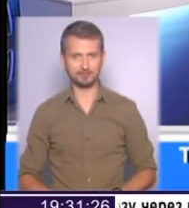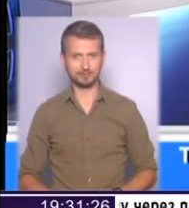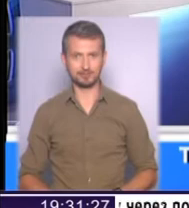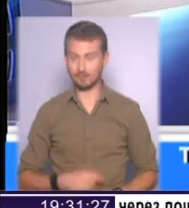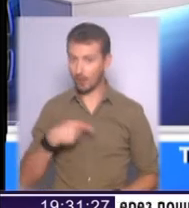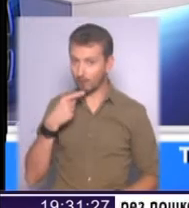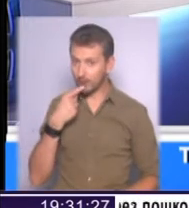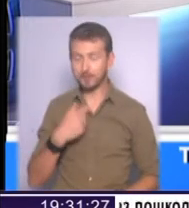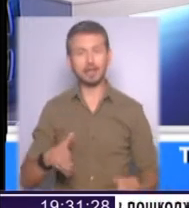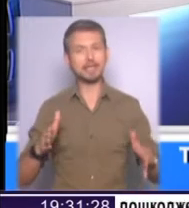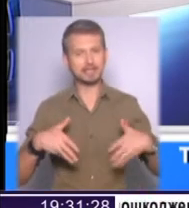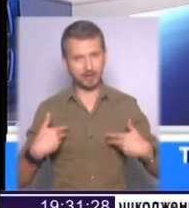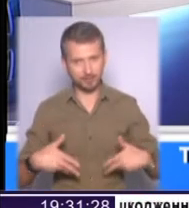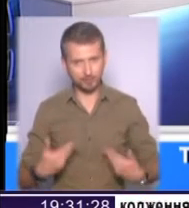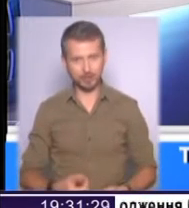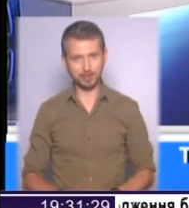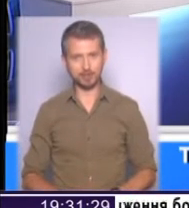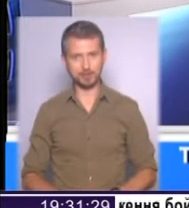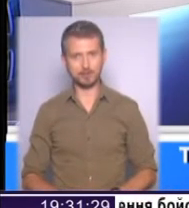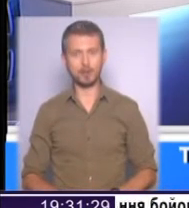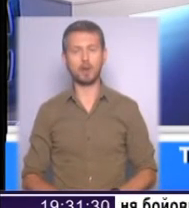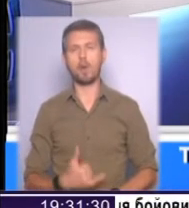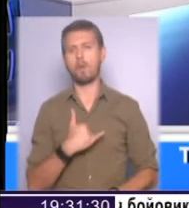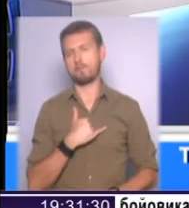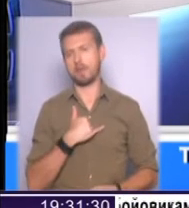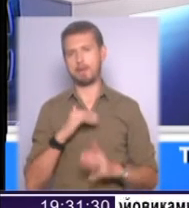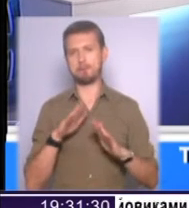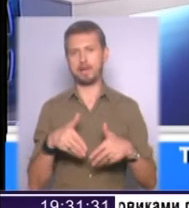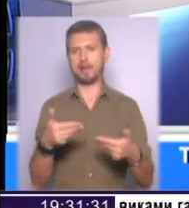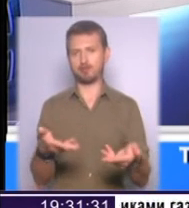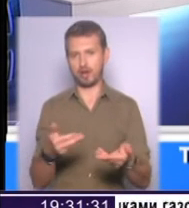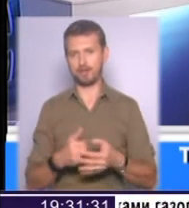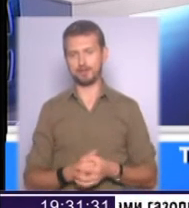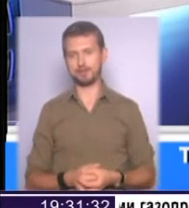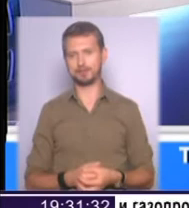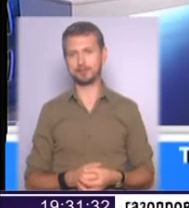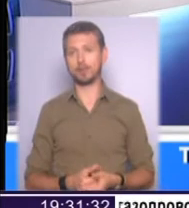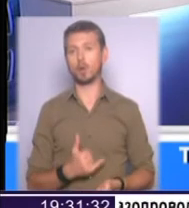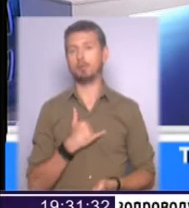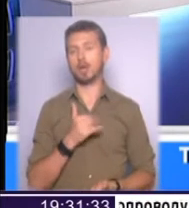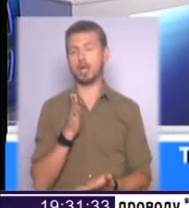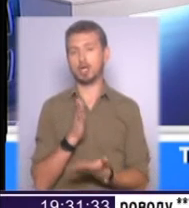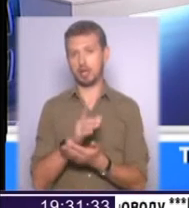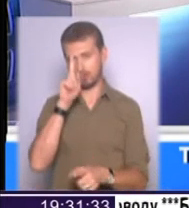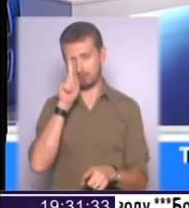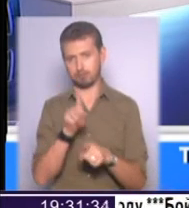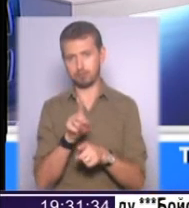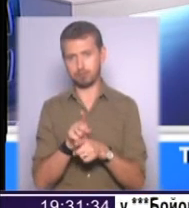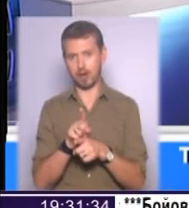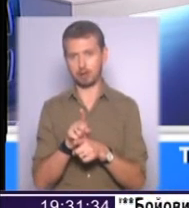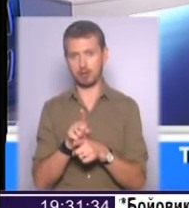Говоріть. Здравствуйте. Здравствуйте. У мене предложение. У мене є брат моєго